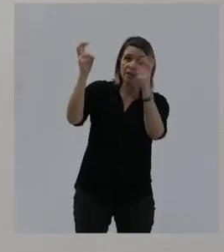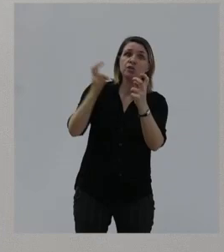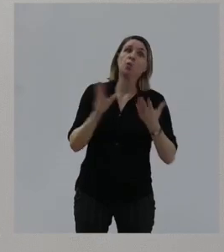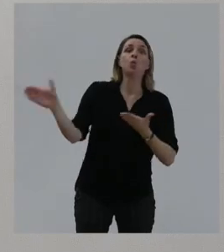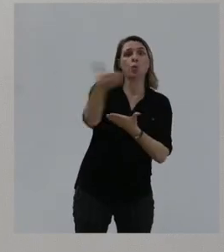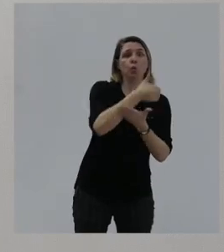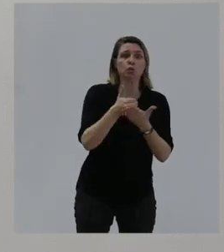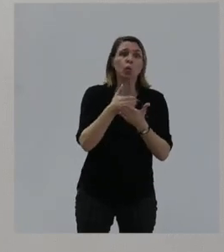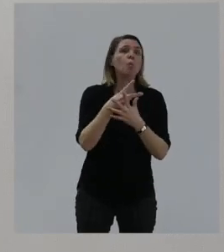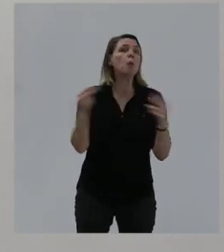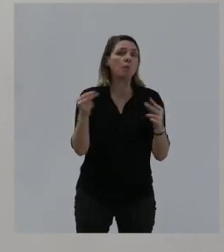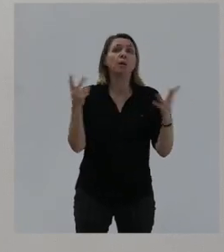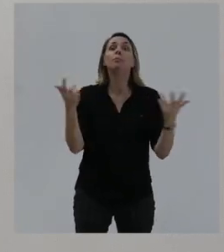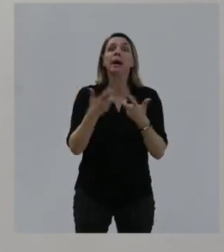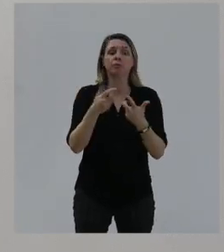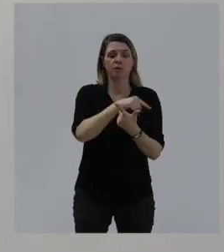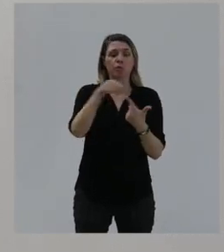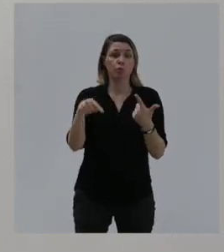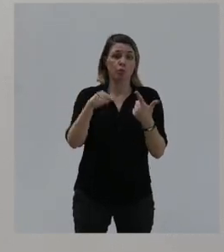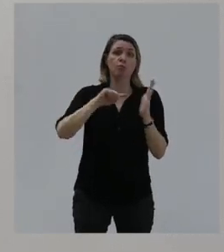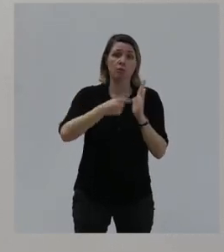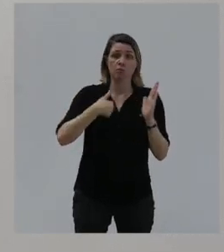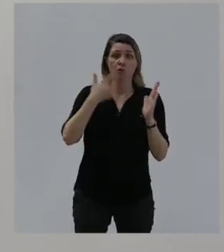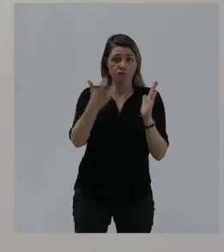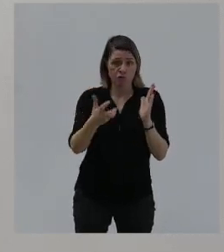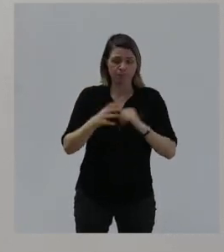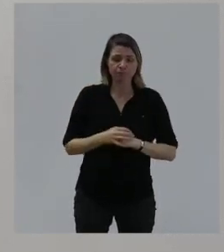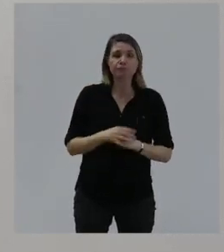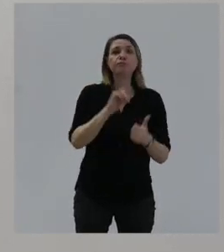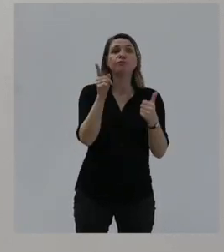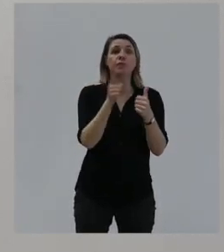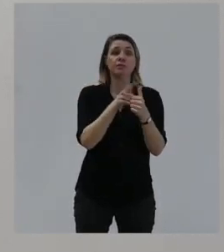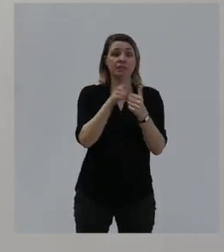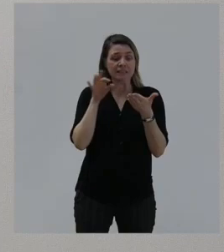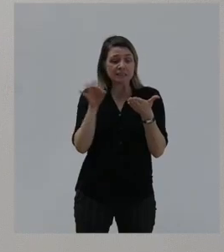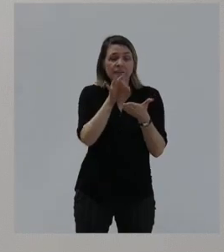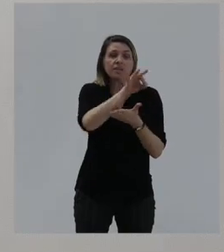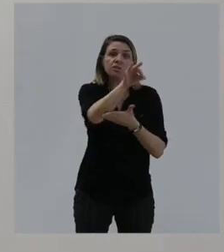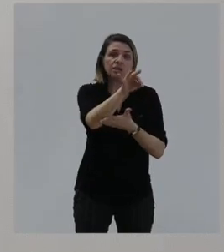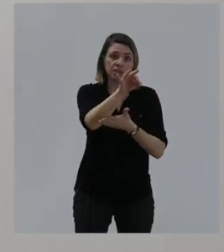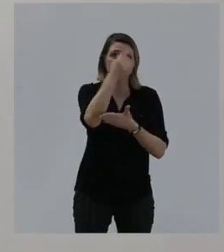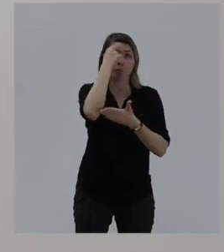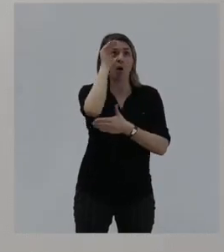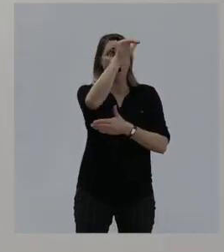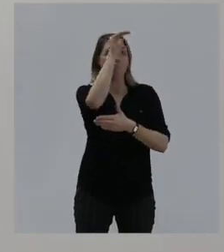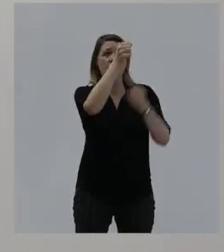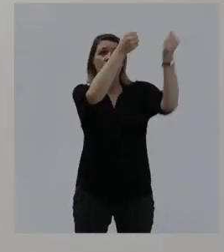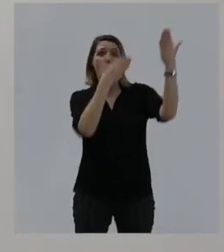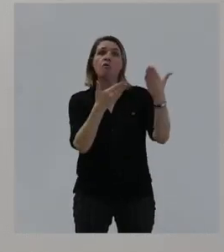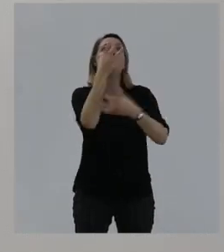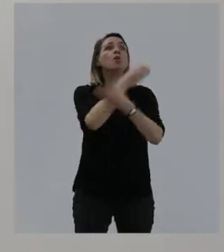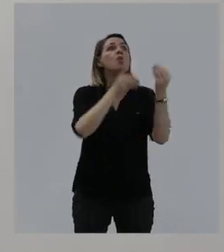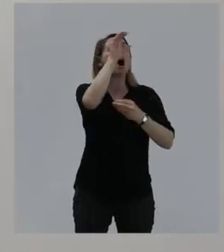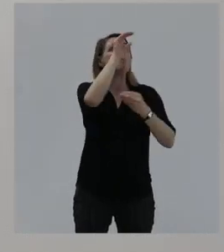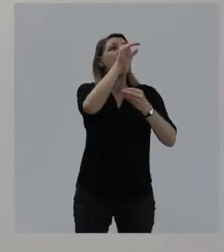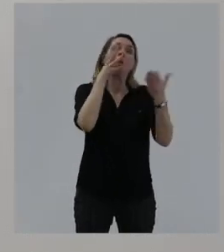ressources propres. Il y a 2 points que je veux soulever. Le positionnement stratégique sur des appels d'offres ou des appels à